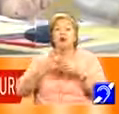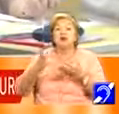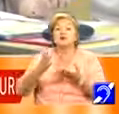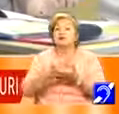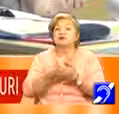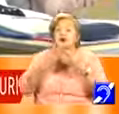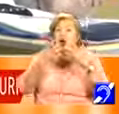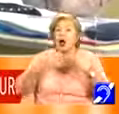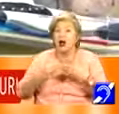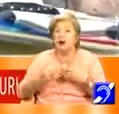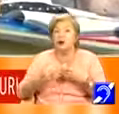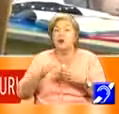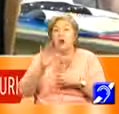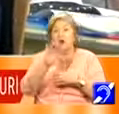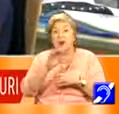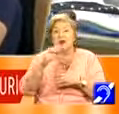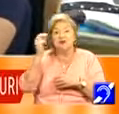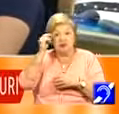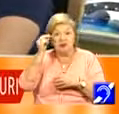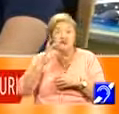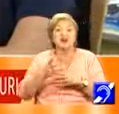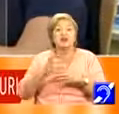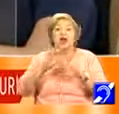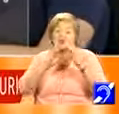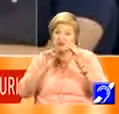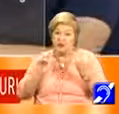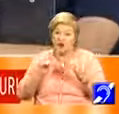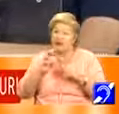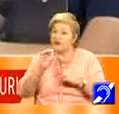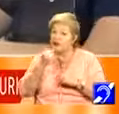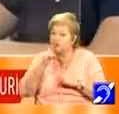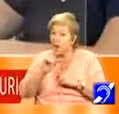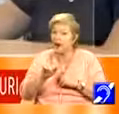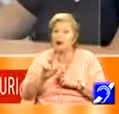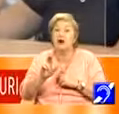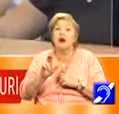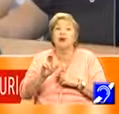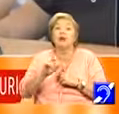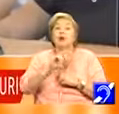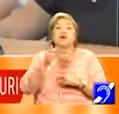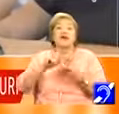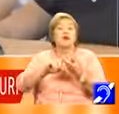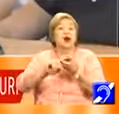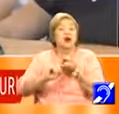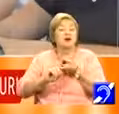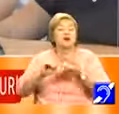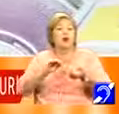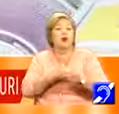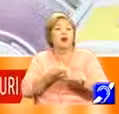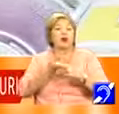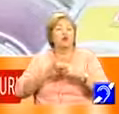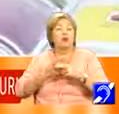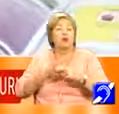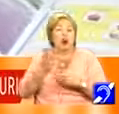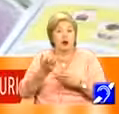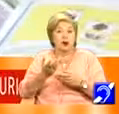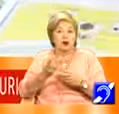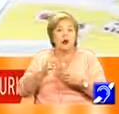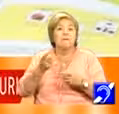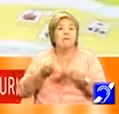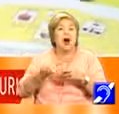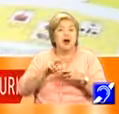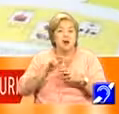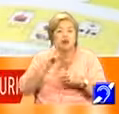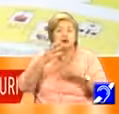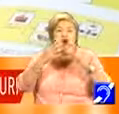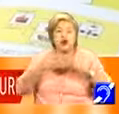calcul varianta ca elevii să învețe online, însă criteriul nu va fi legat de rata de infectare din localitate, ci mai degrabă de